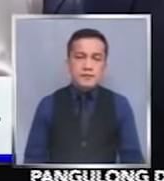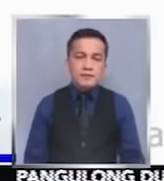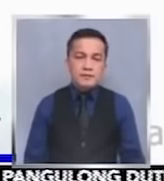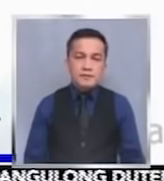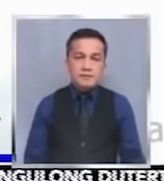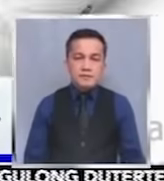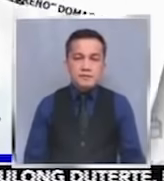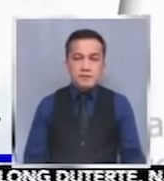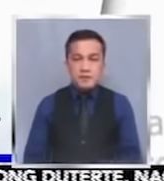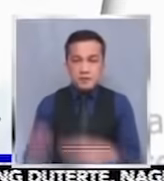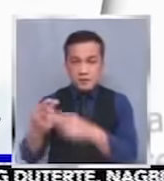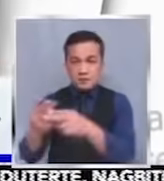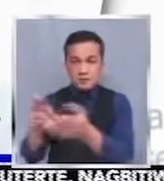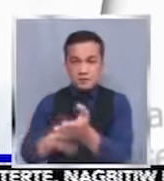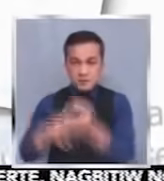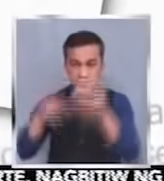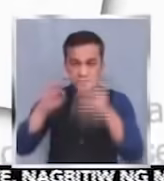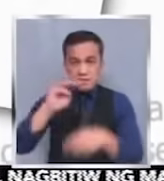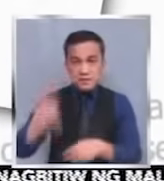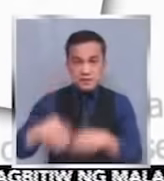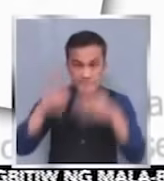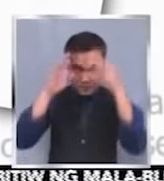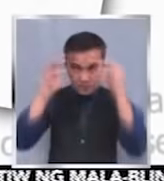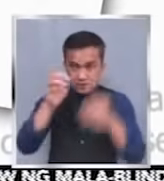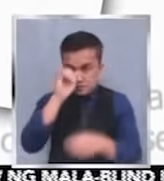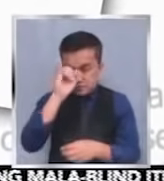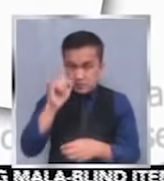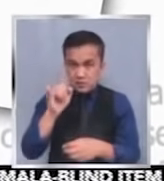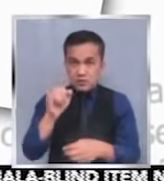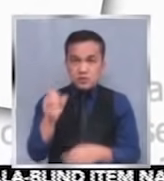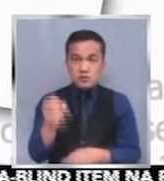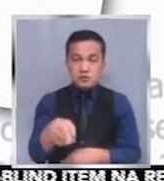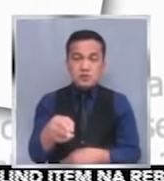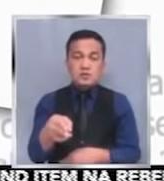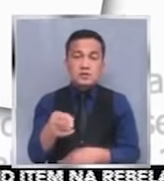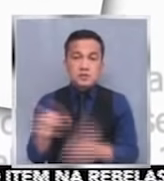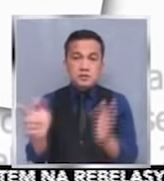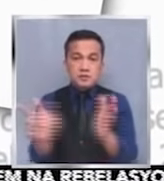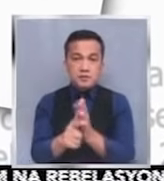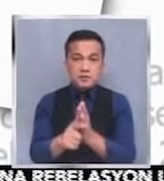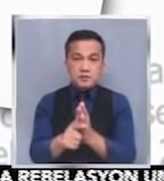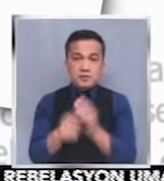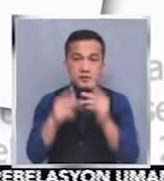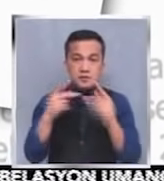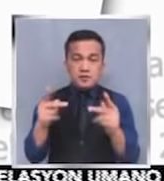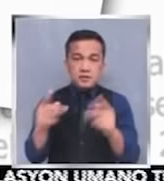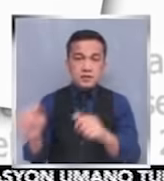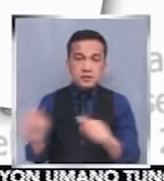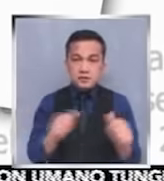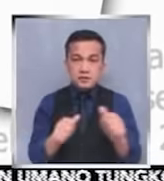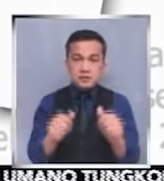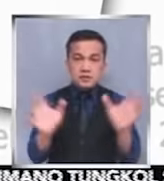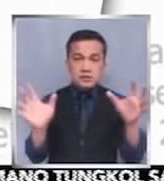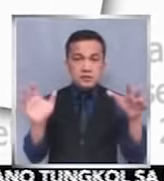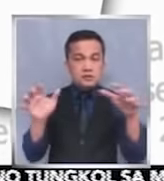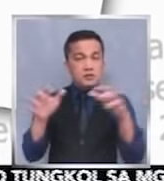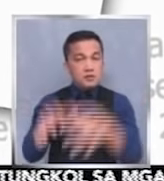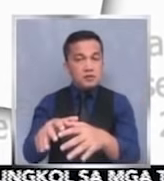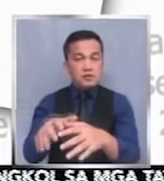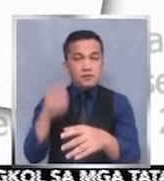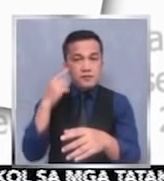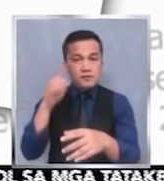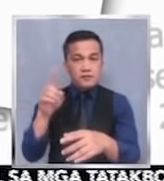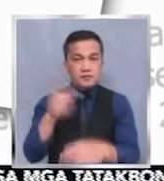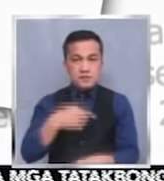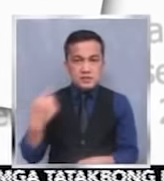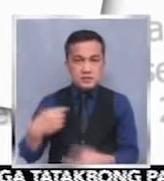Pinirmahan ni Manila Mayor Isko Moreno ang executive order na nagbabawal sa mga public activities at mass gatherings para sa Chinese New Year